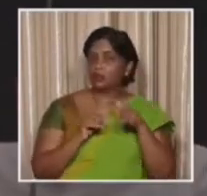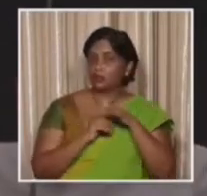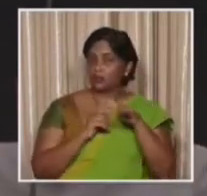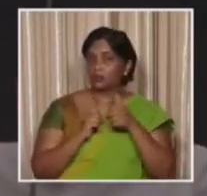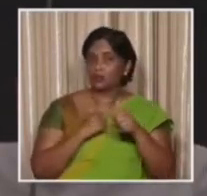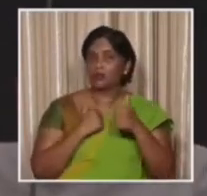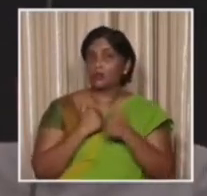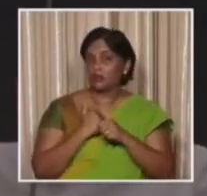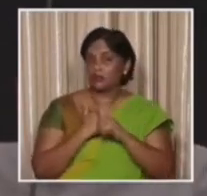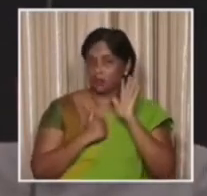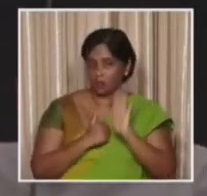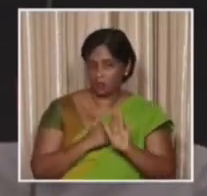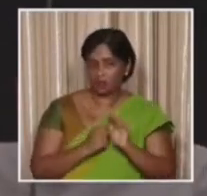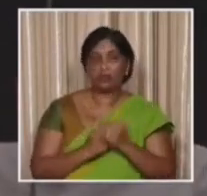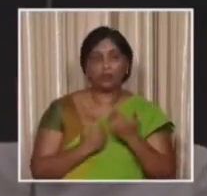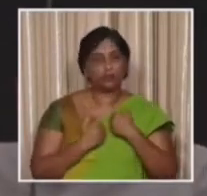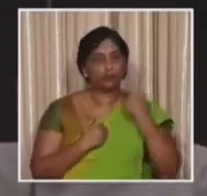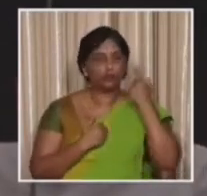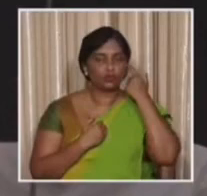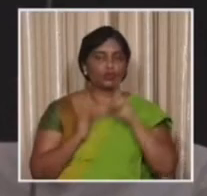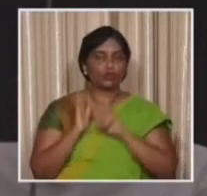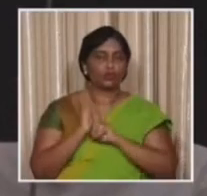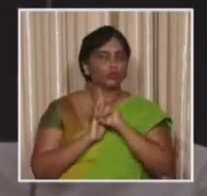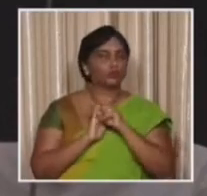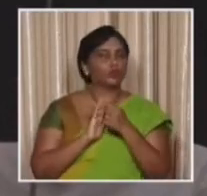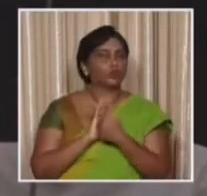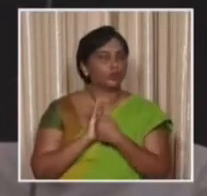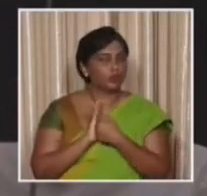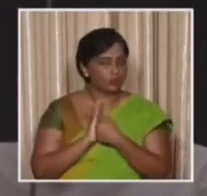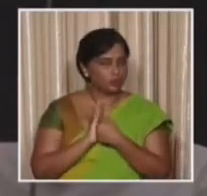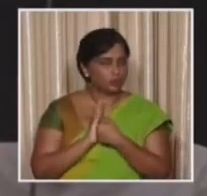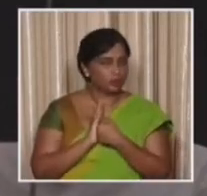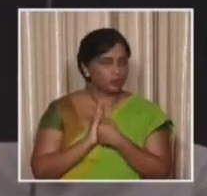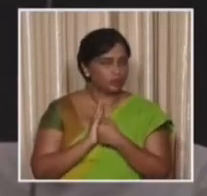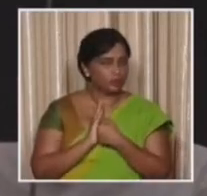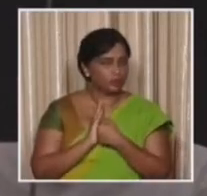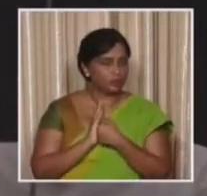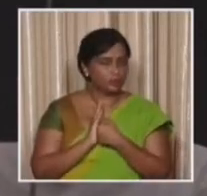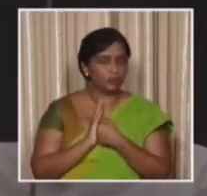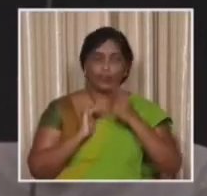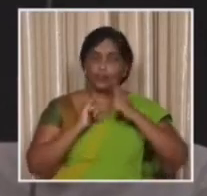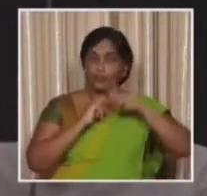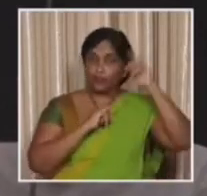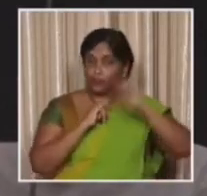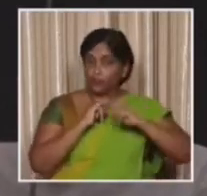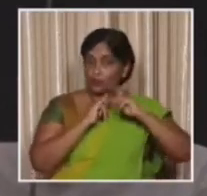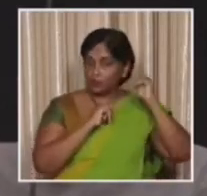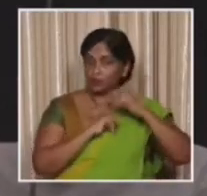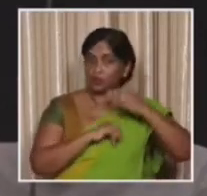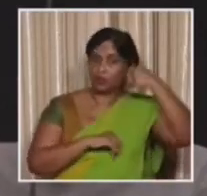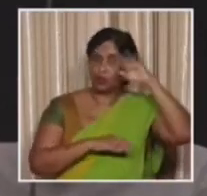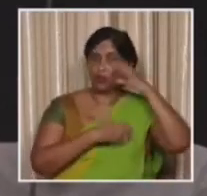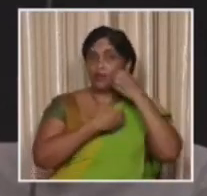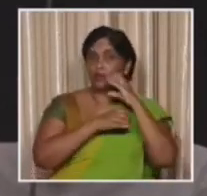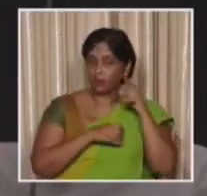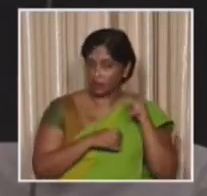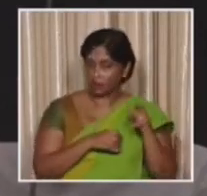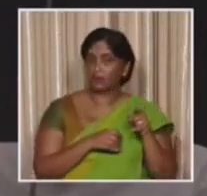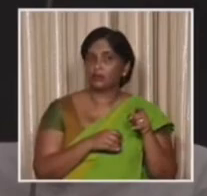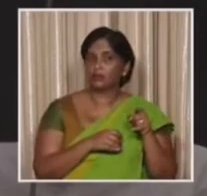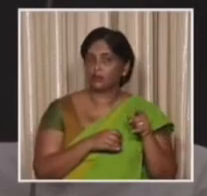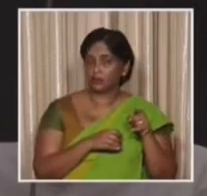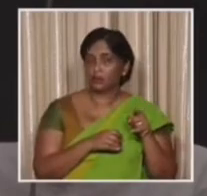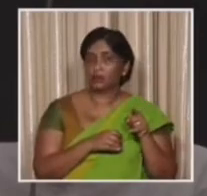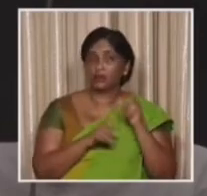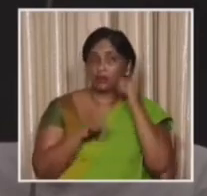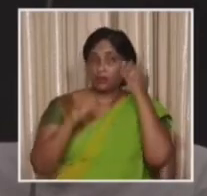உள்ள பல்கலைக்கழகங்களில் தொல்லியல் சார் டிப்ளோமா அதேபோன்று டிகிரி கற்கைஞர்களையும் நீங்கள் உருவாக்கி தொல்லியல் என்பது இந்த